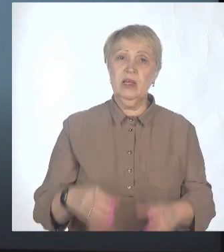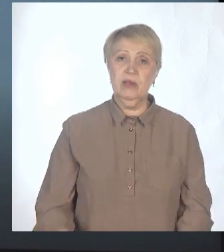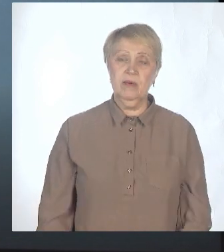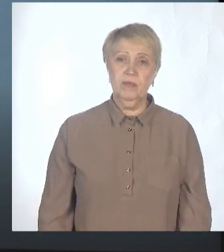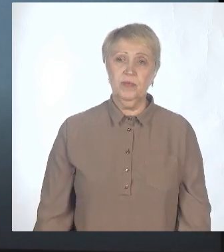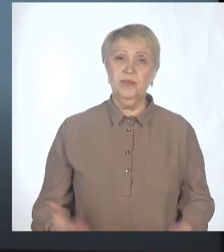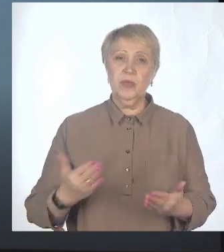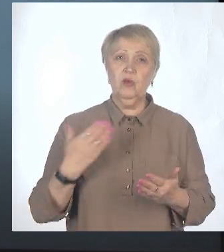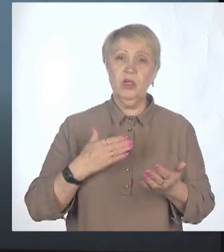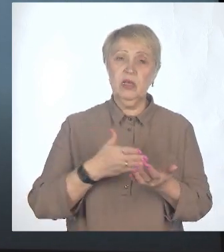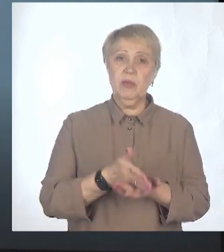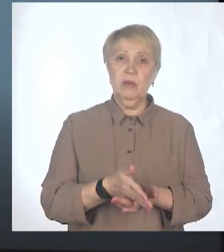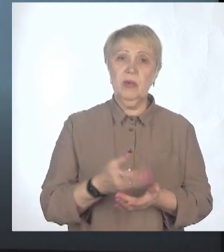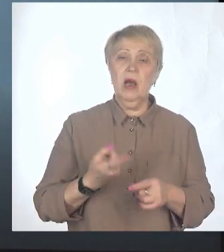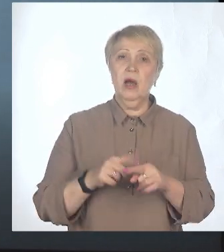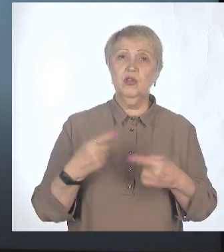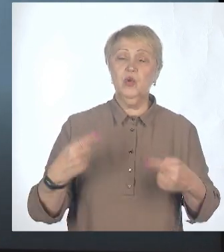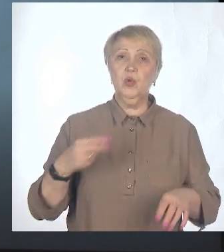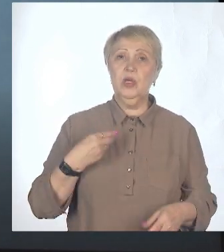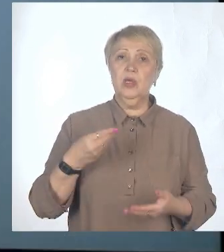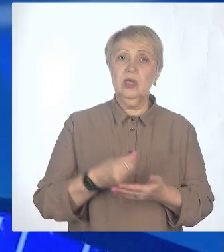какой-то из направлений, то это уже совершенно другие деньги.